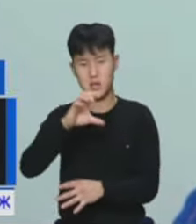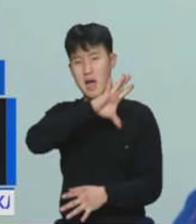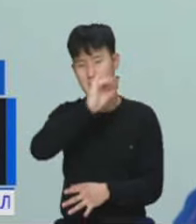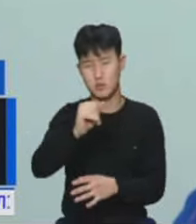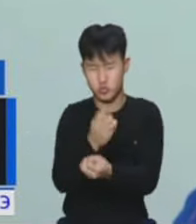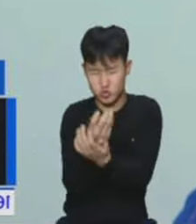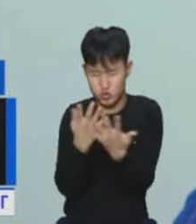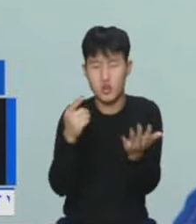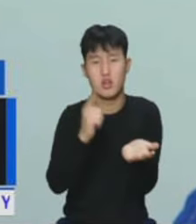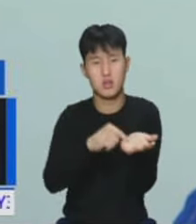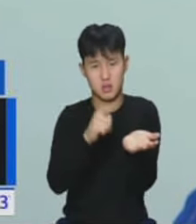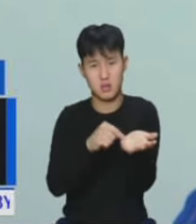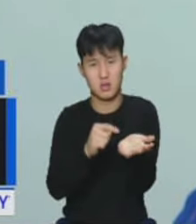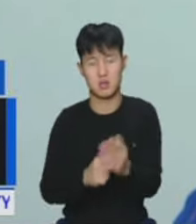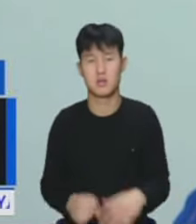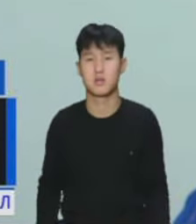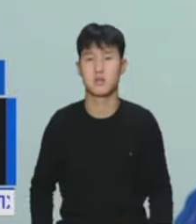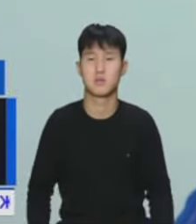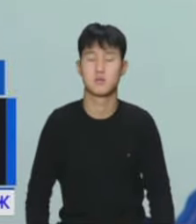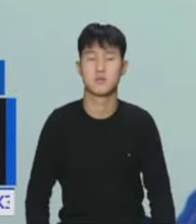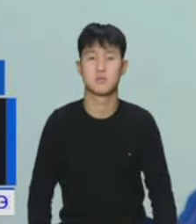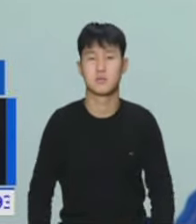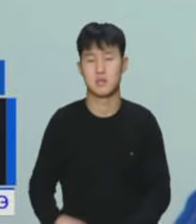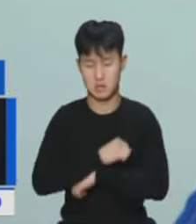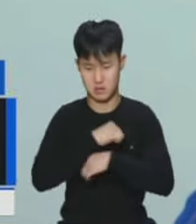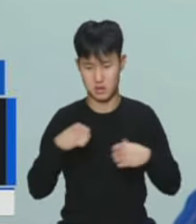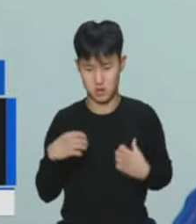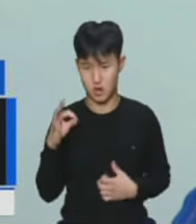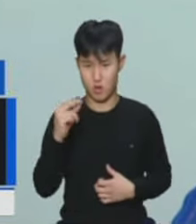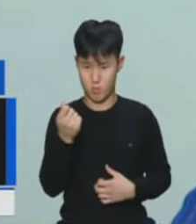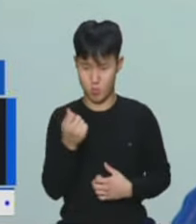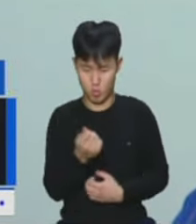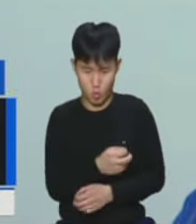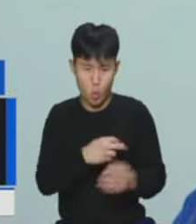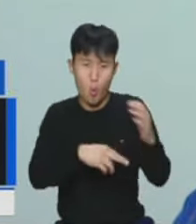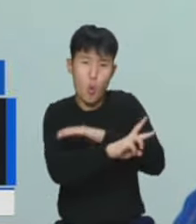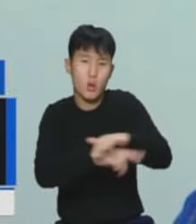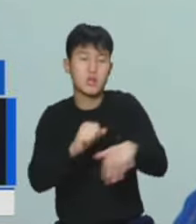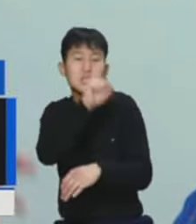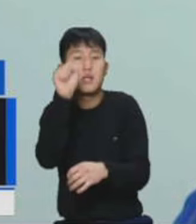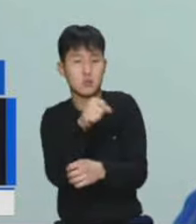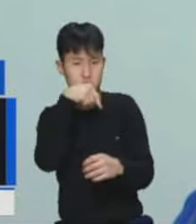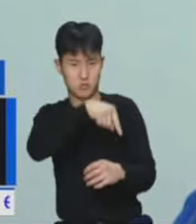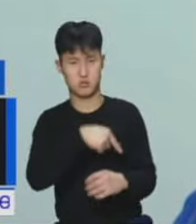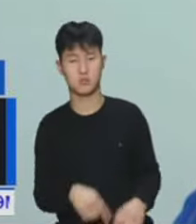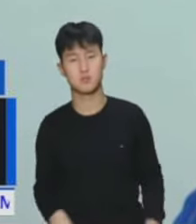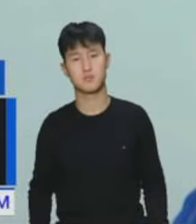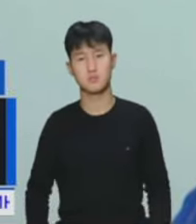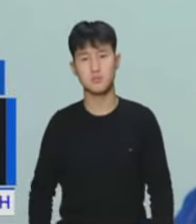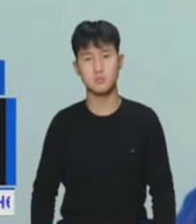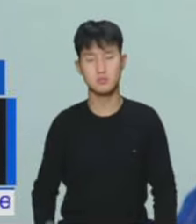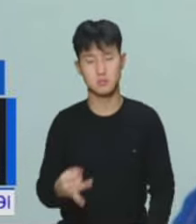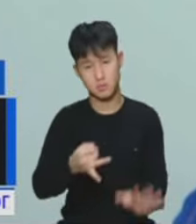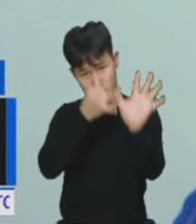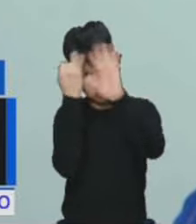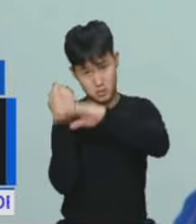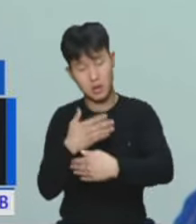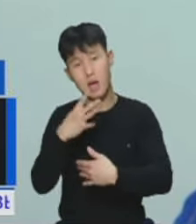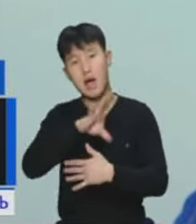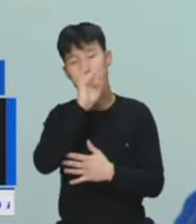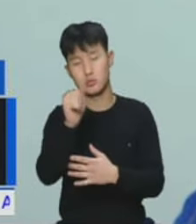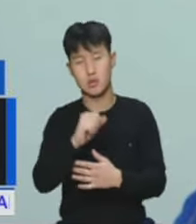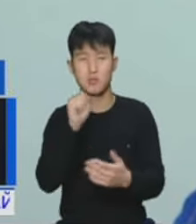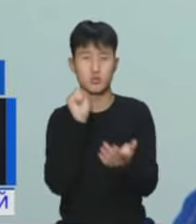шүү. Энэ бол одоо арт түмний өмчийг хулгайлсан байна гэдэг тэг асуудал. За тэгээд би эргэтэл хоногт асуух нэг гол юм